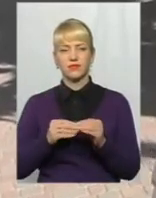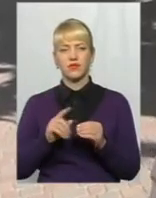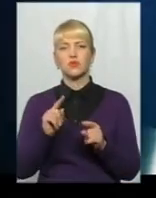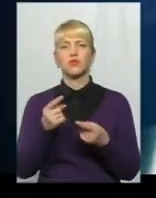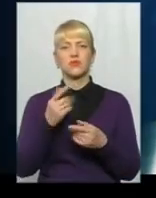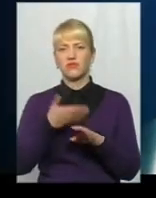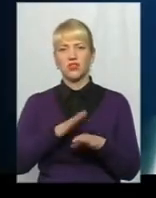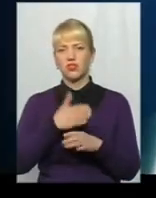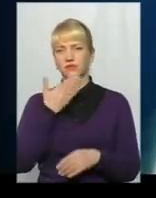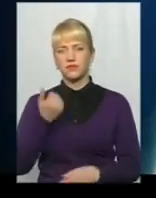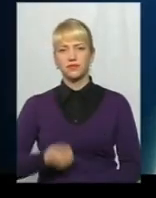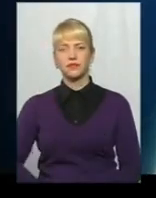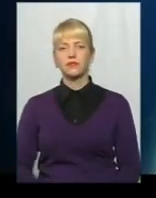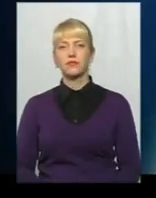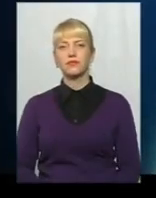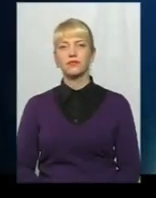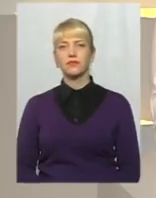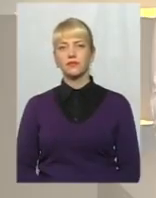чому?